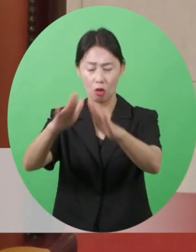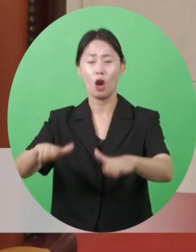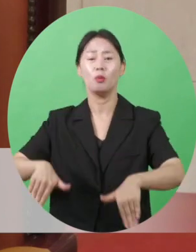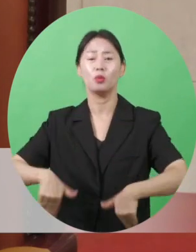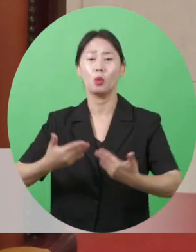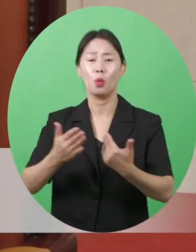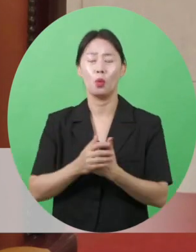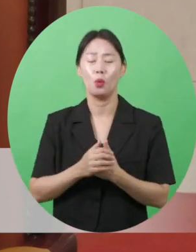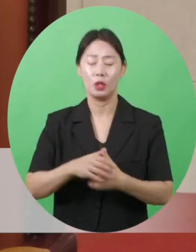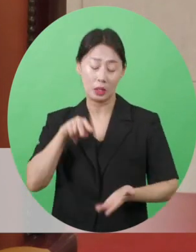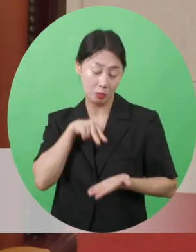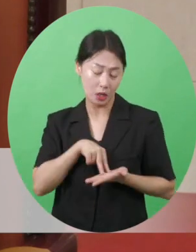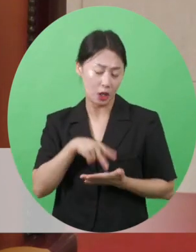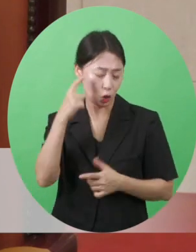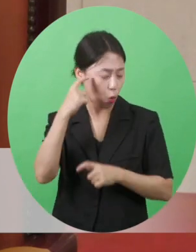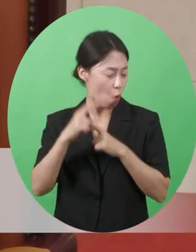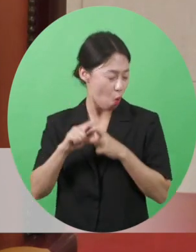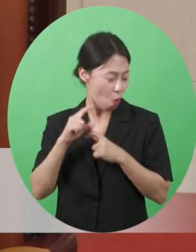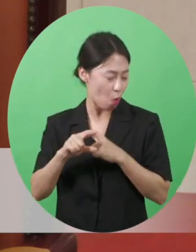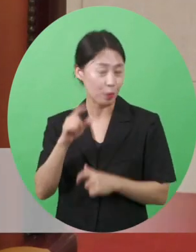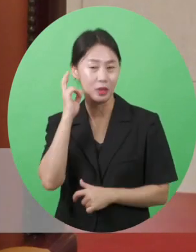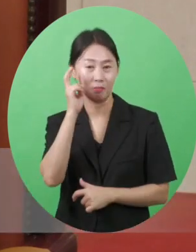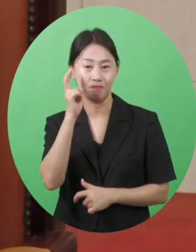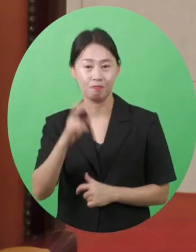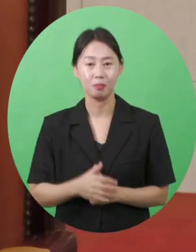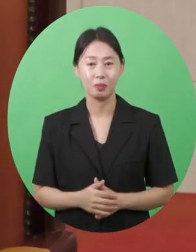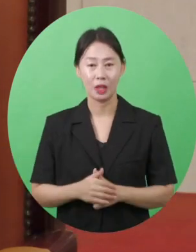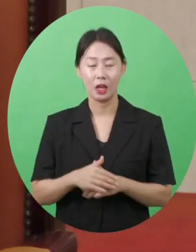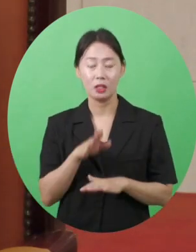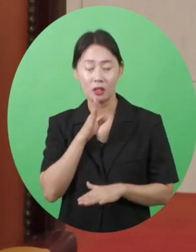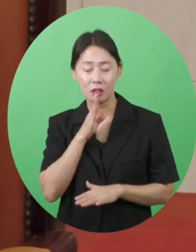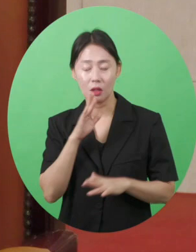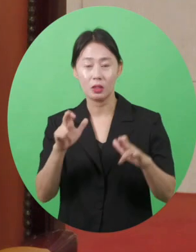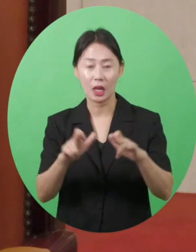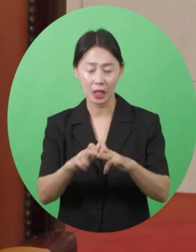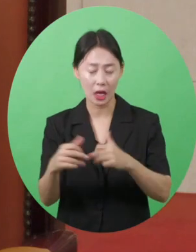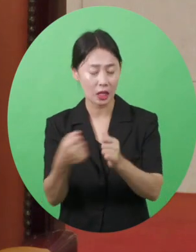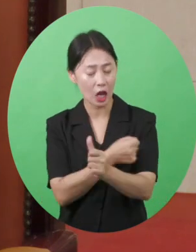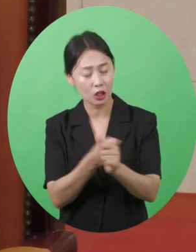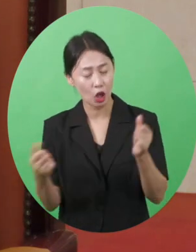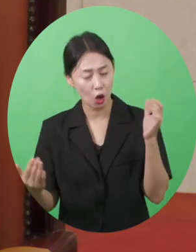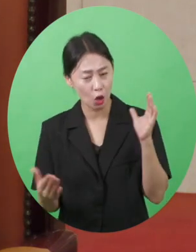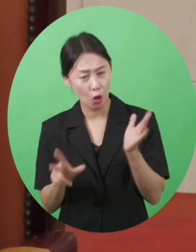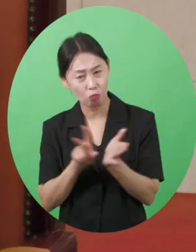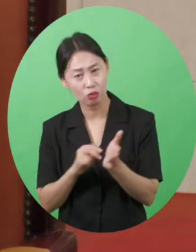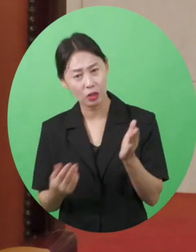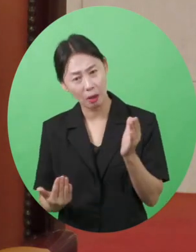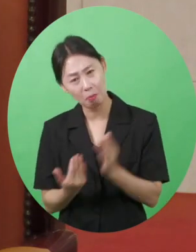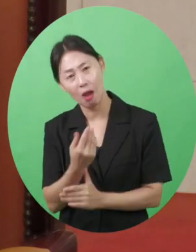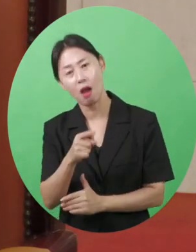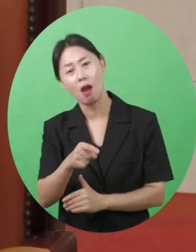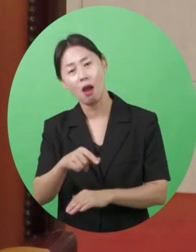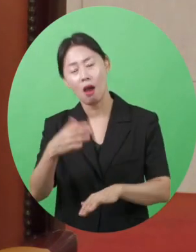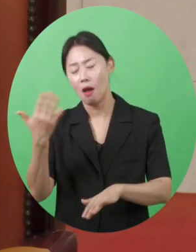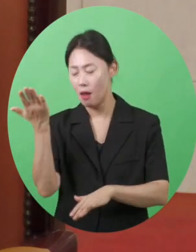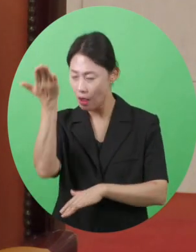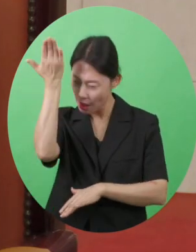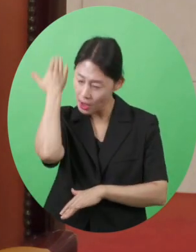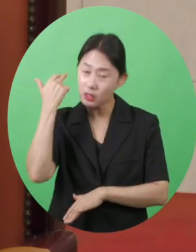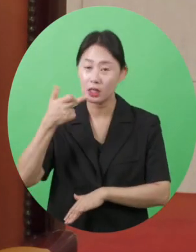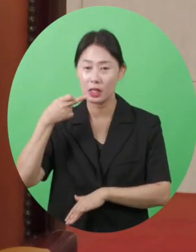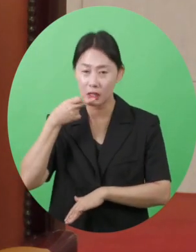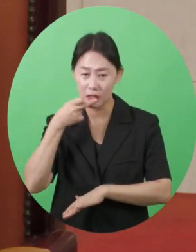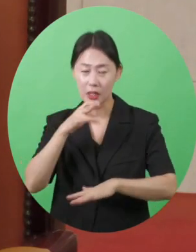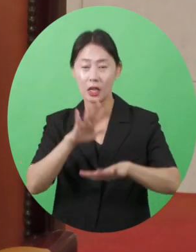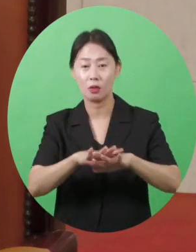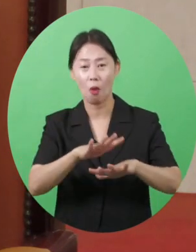대해서 고민이 좀 될 것 같습니다. 실제로 그 장애인 학대 문제가 아까 계속해서 말씀드렸지만 신안염전노예 사건과